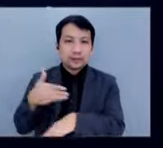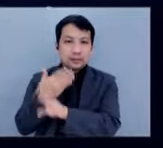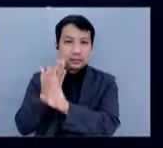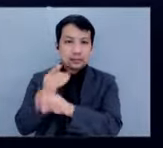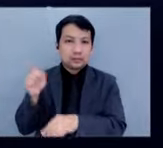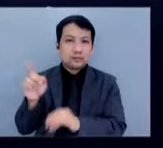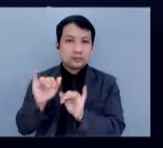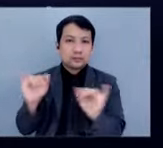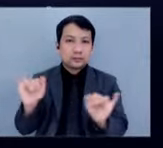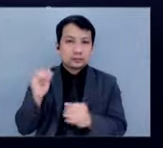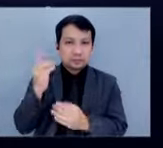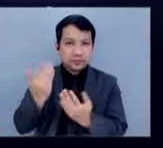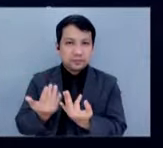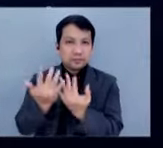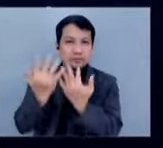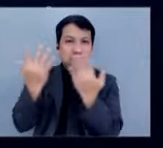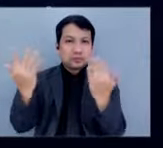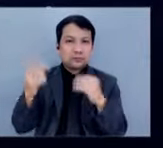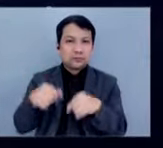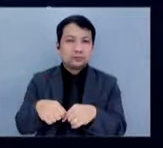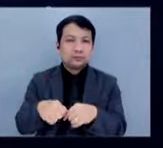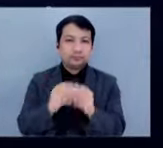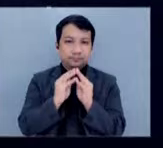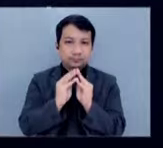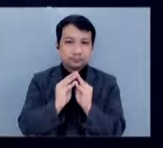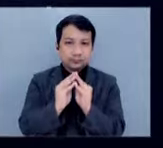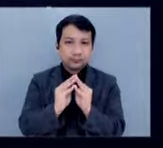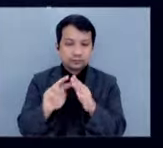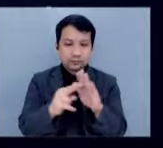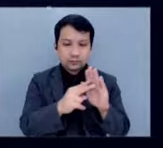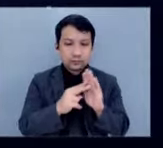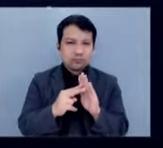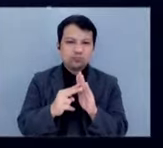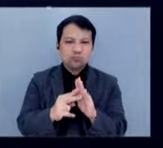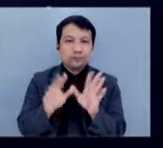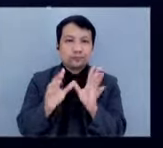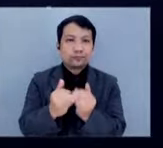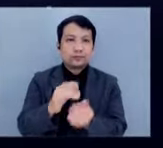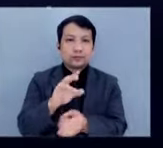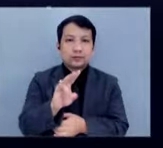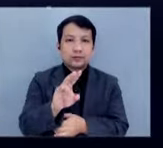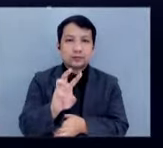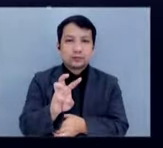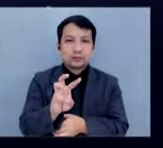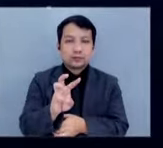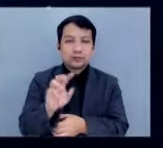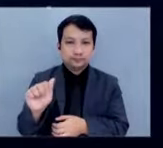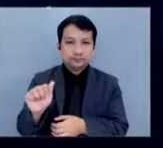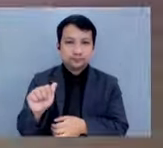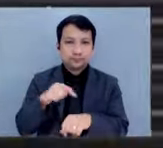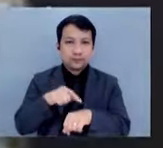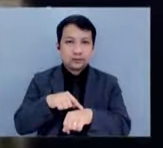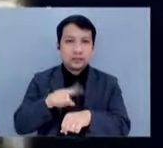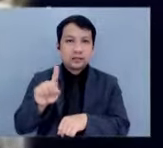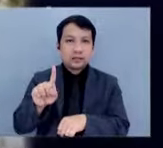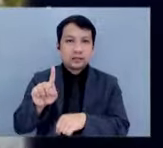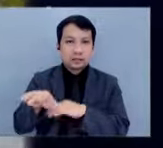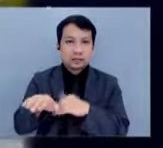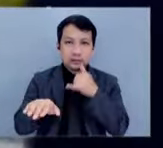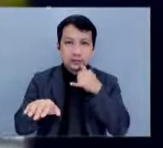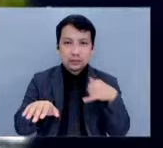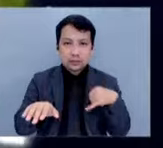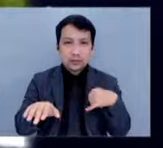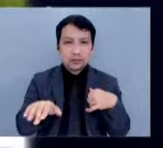sumiklab din ang malaking sunog sa Muslim Village, Times Beach, Barangay 76A, pasado alauna ng hapon kahapon. Sa laki